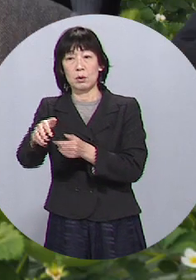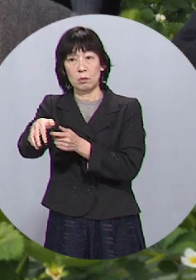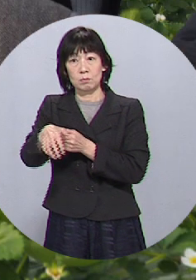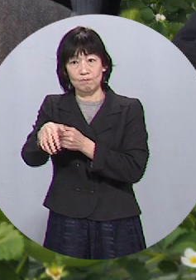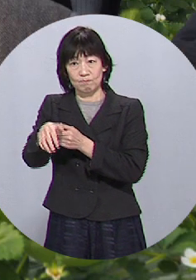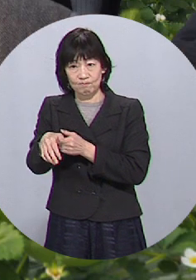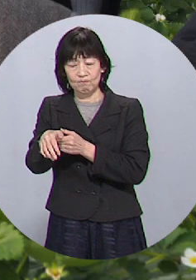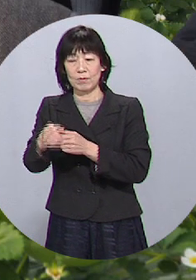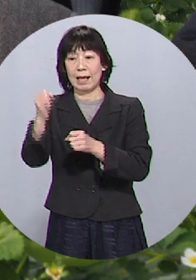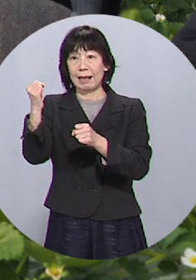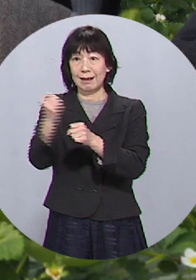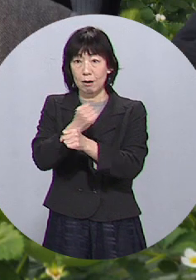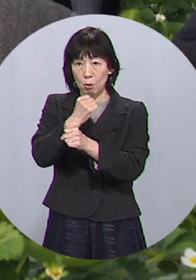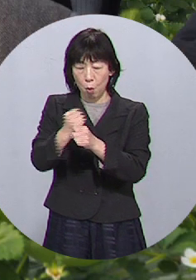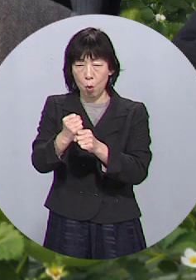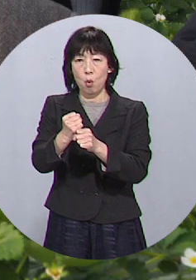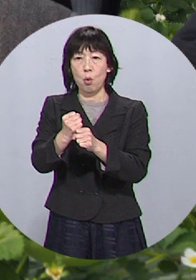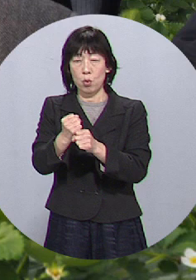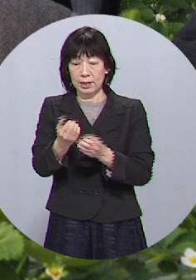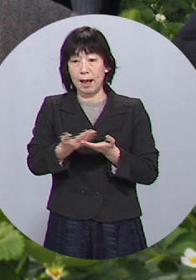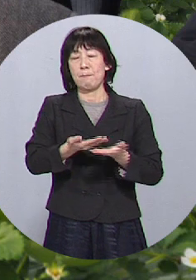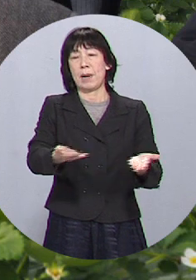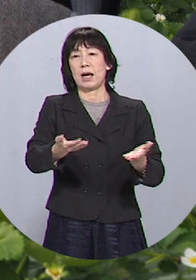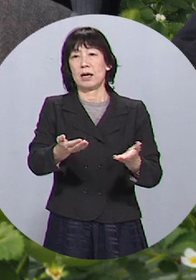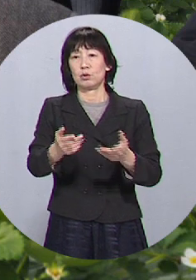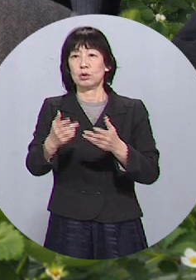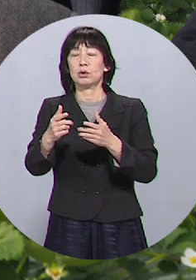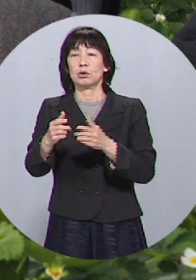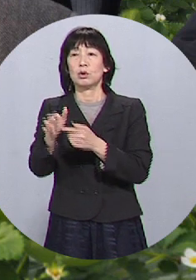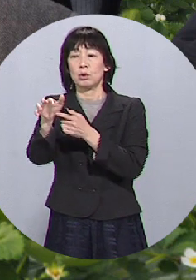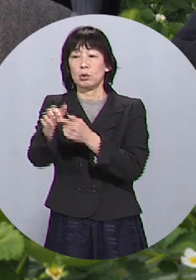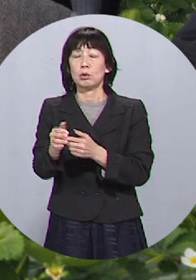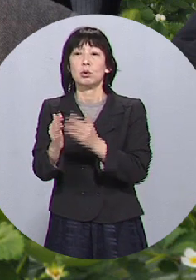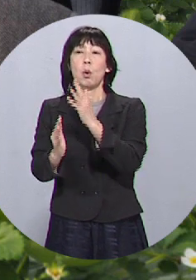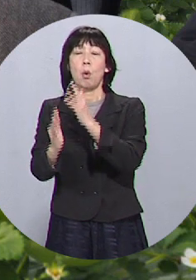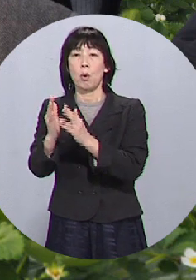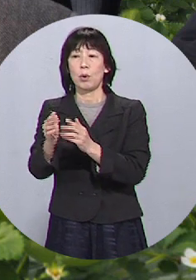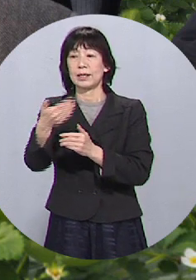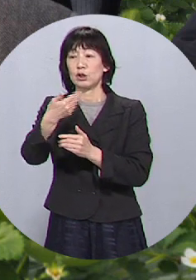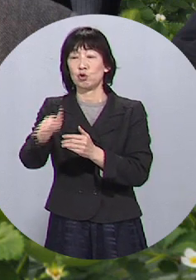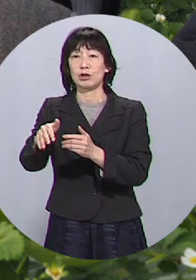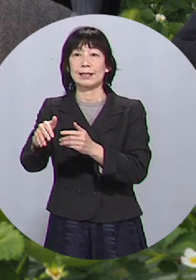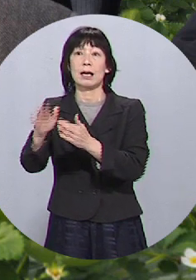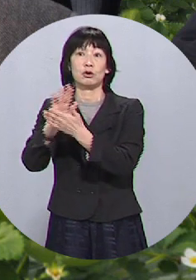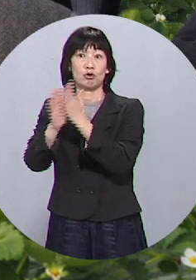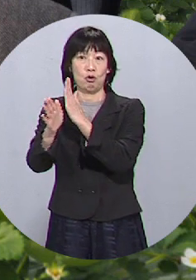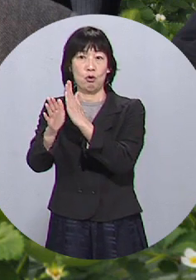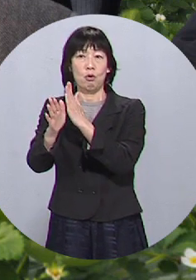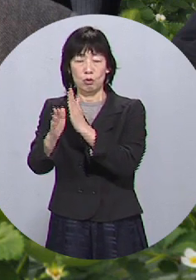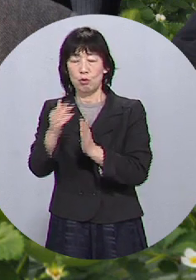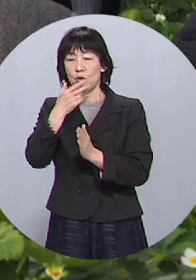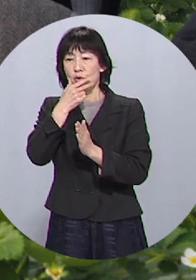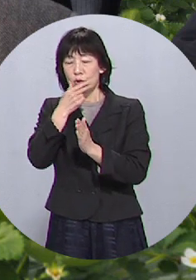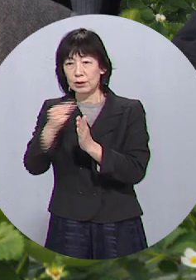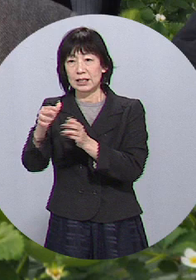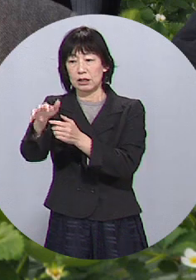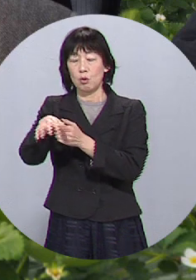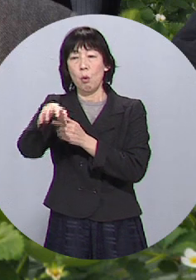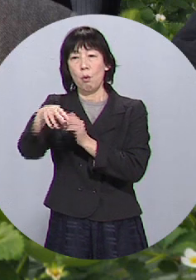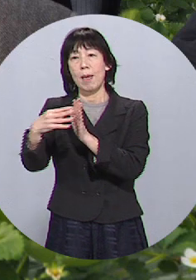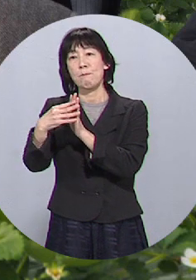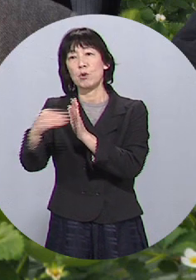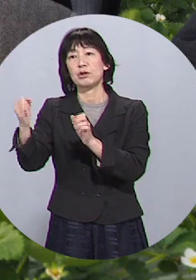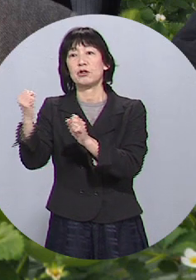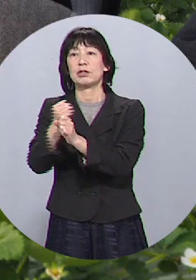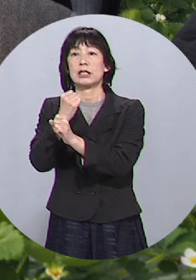し加工して販売する農林水産省の6次産業化福祉農園モデル事業として全国から注目